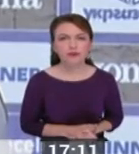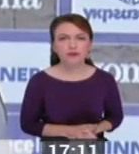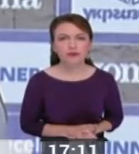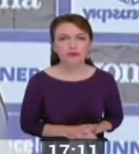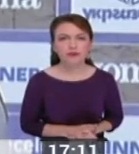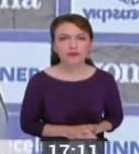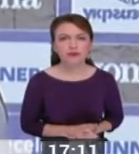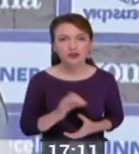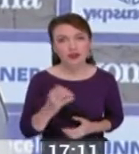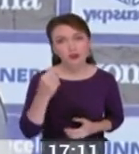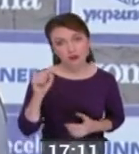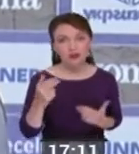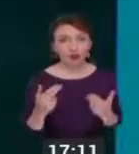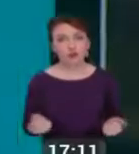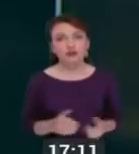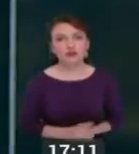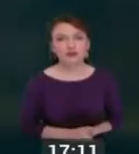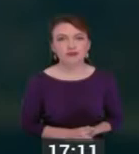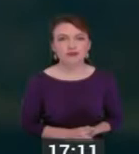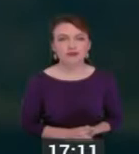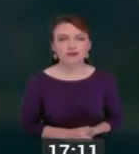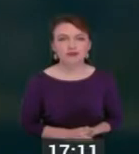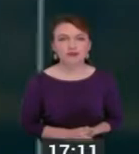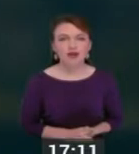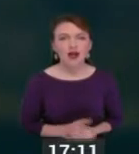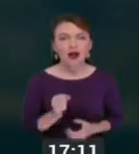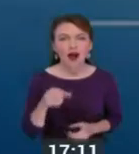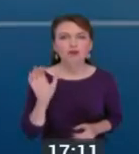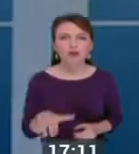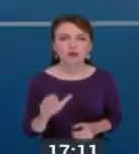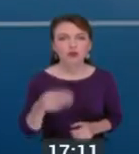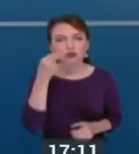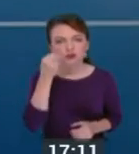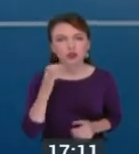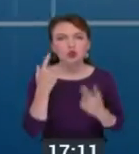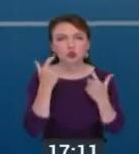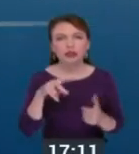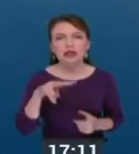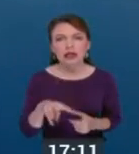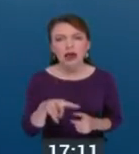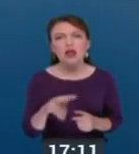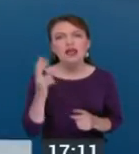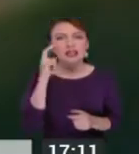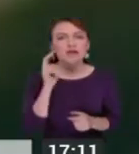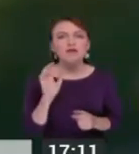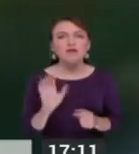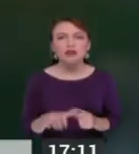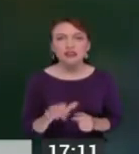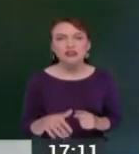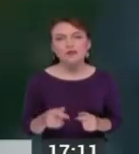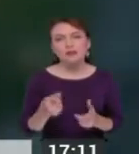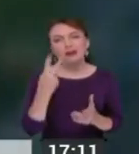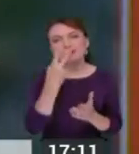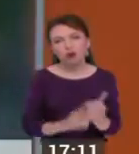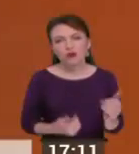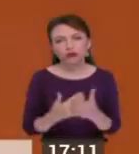и победить, конечно. А у баскетбольній чоловічій суперлізі України «Київбаскет» зазнав виїзної